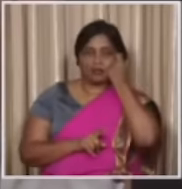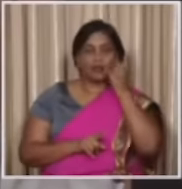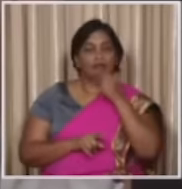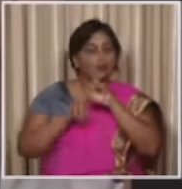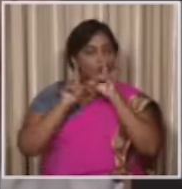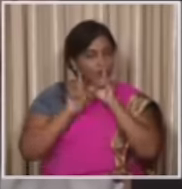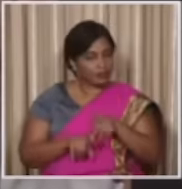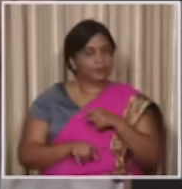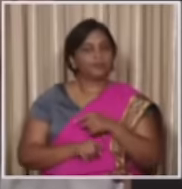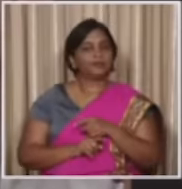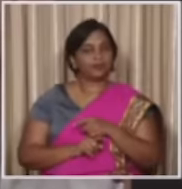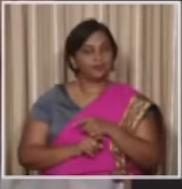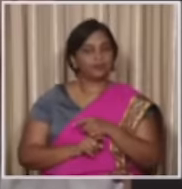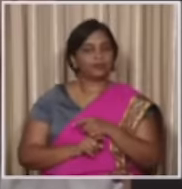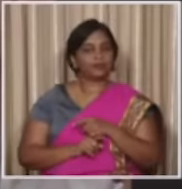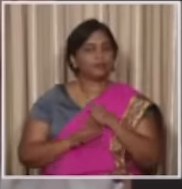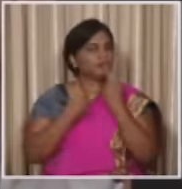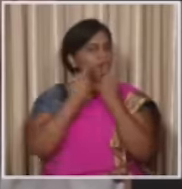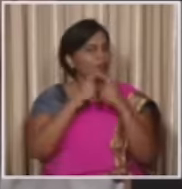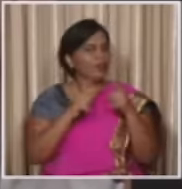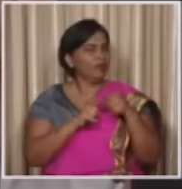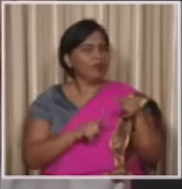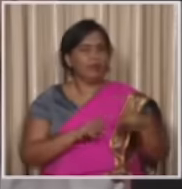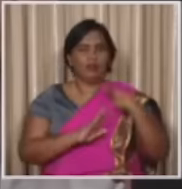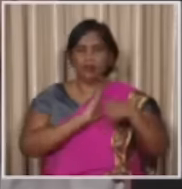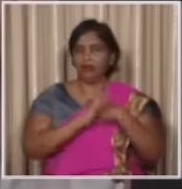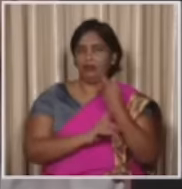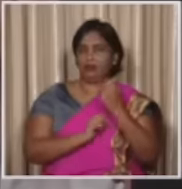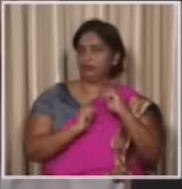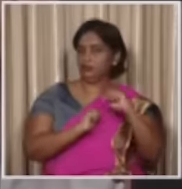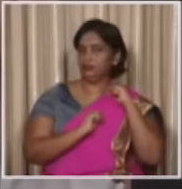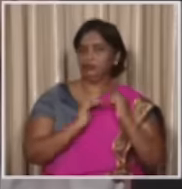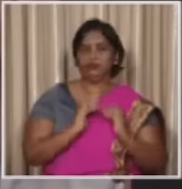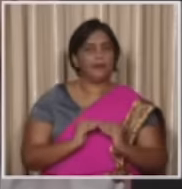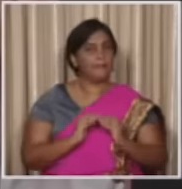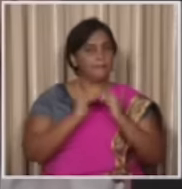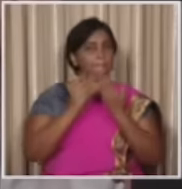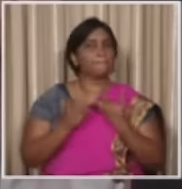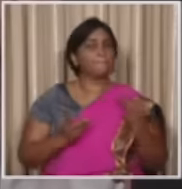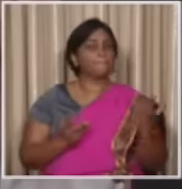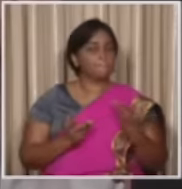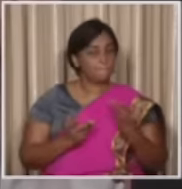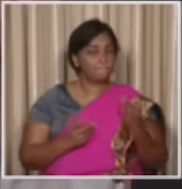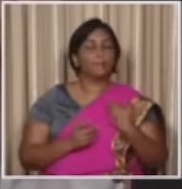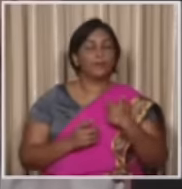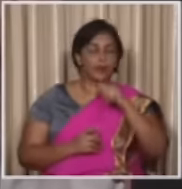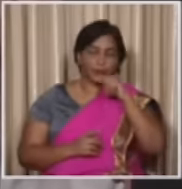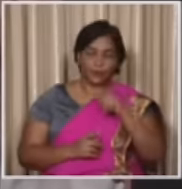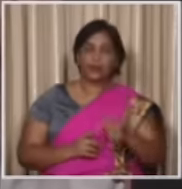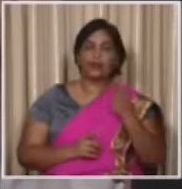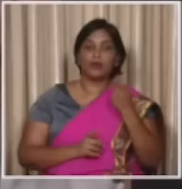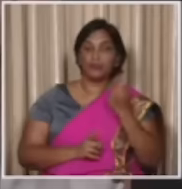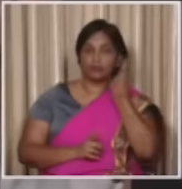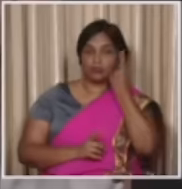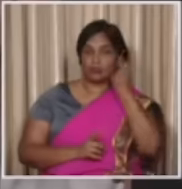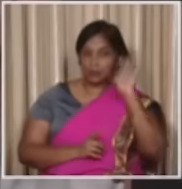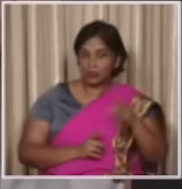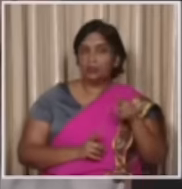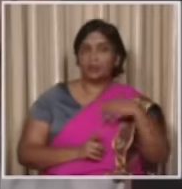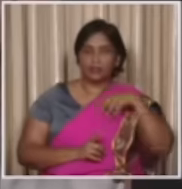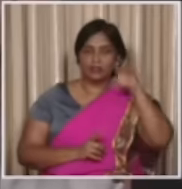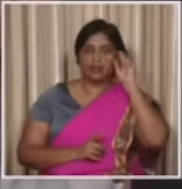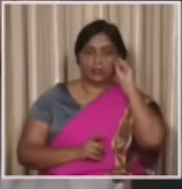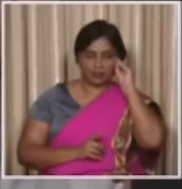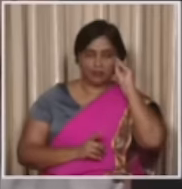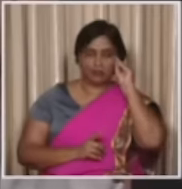ඒ වගේම දේවල් වලින් රටක ආර්ථිකයේ යථා තත්ත්වයට පත් කරන්න බැරි බව කිසියම් වූ ආර්ථික දැනුමක් තියෙන අයට